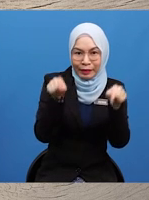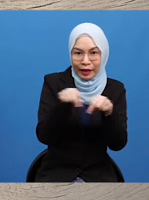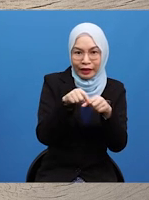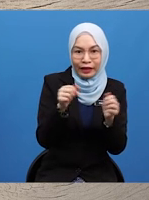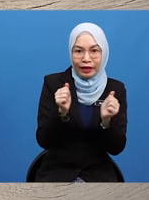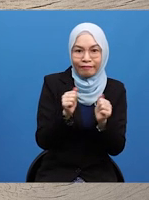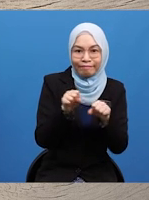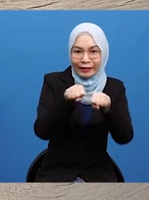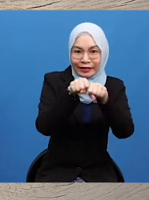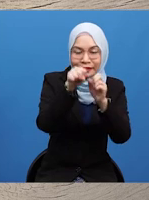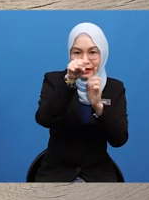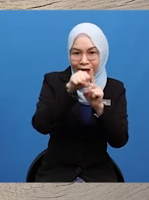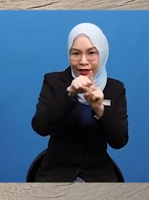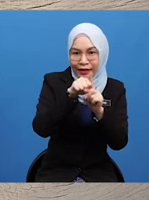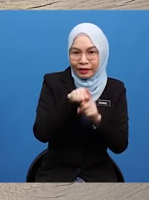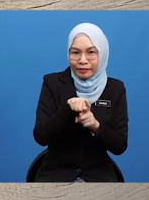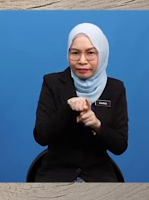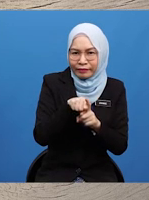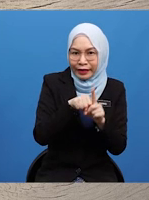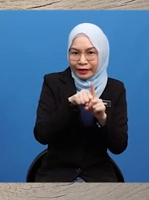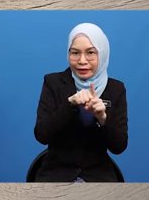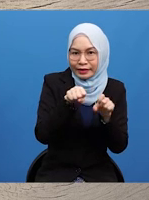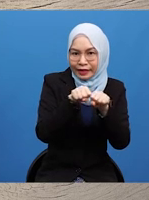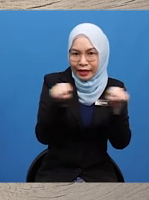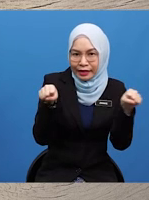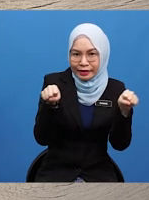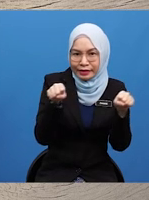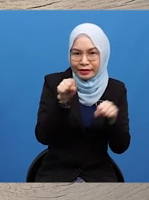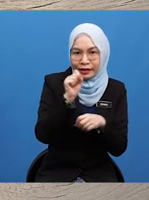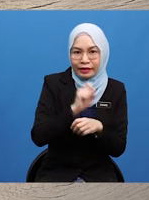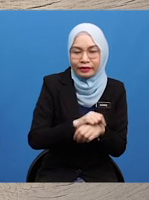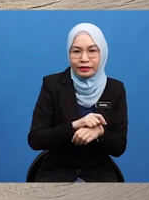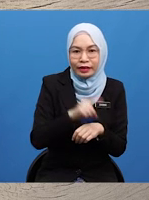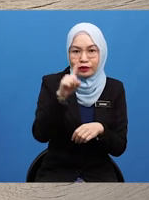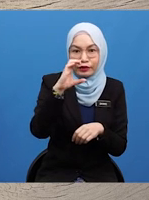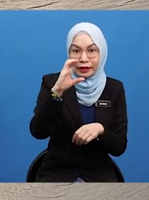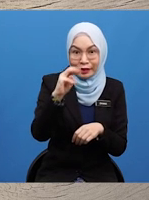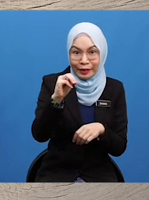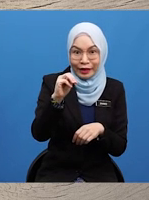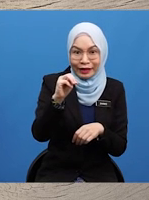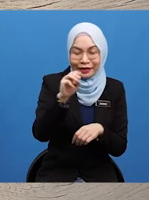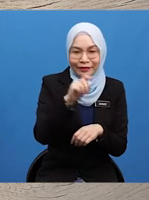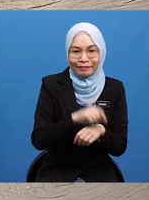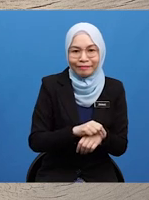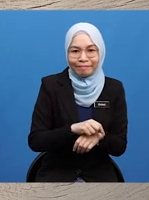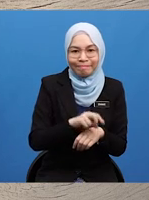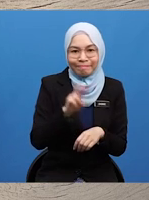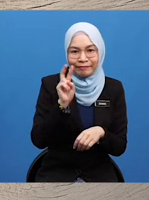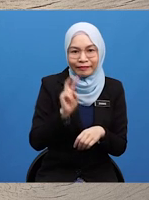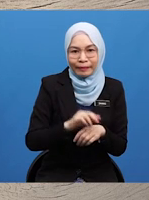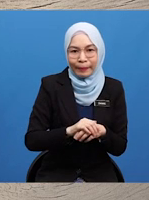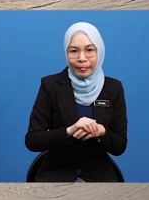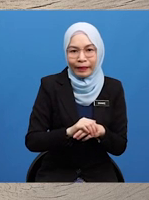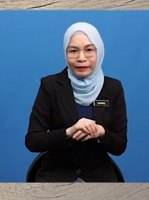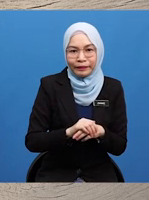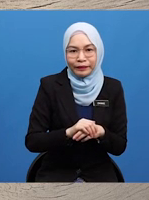persegi. Apa kata cikgu tunjukkan kepada murid-murid bagaimana kita hendak mengukur